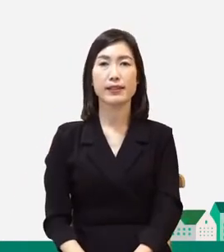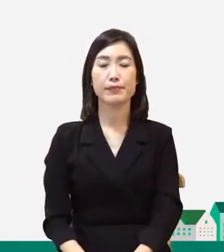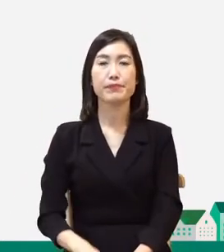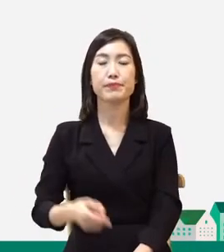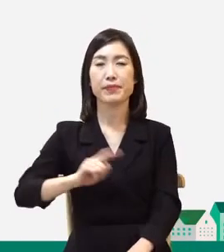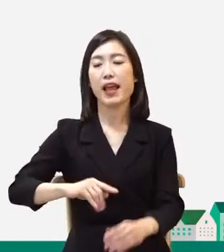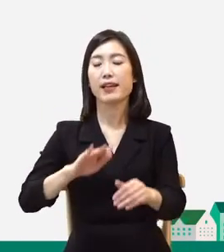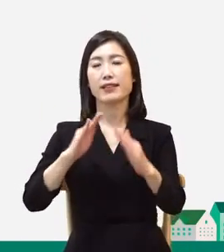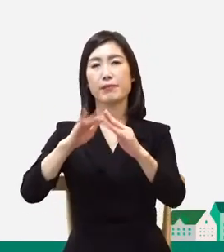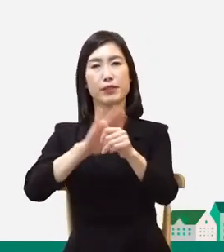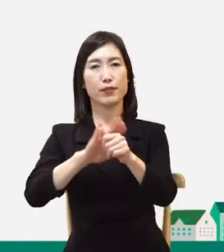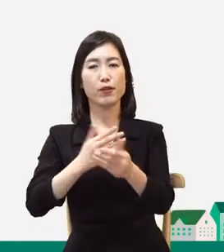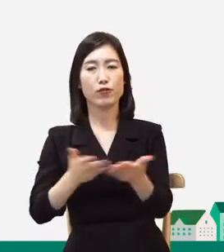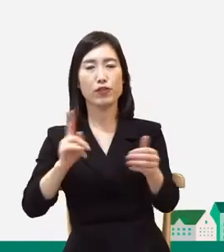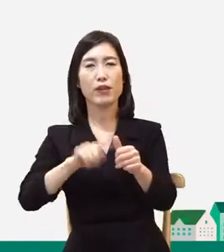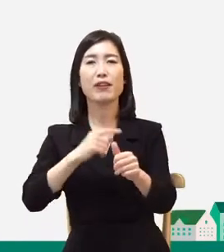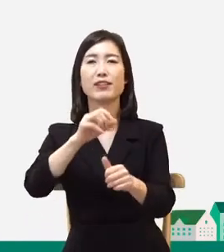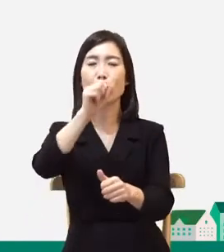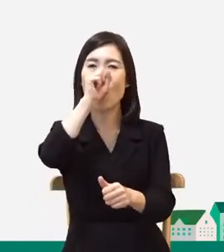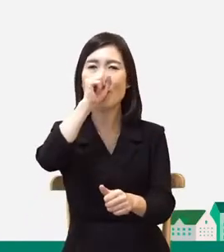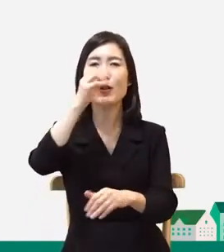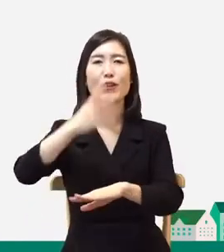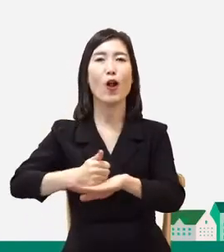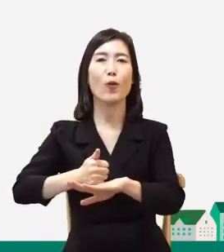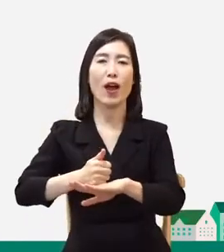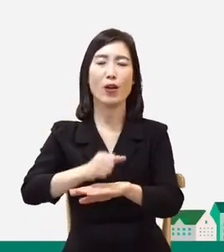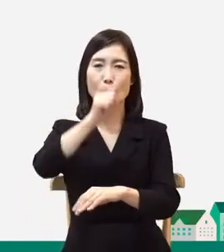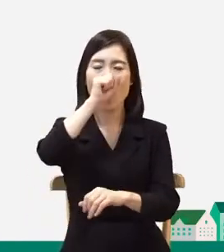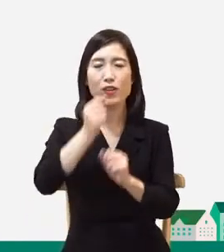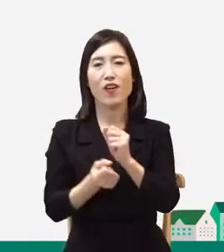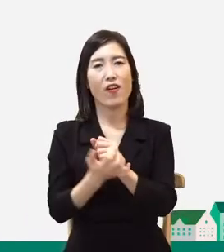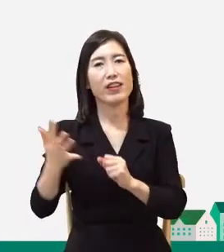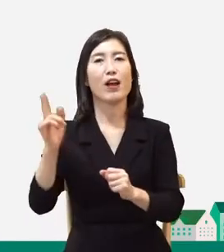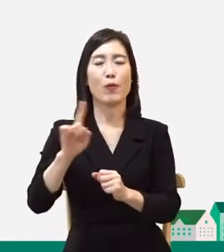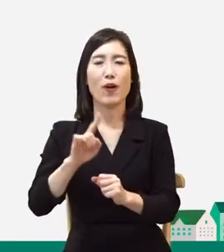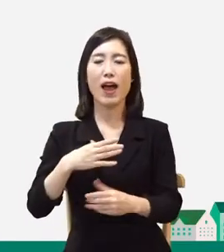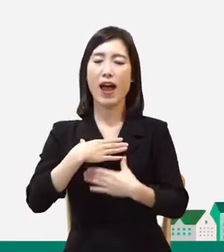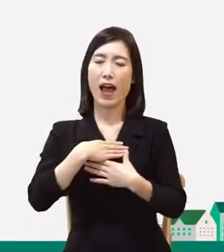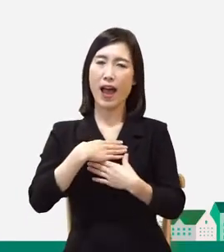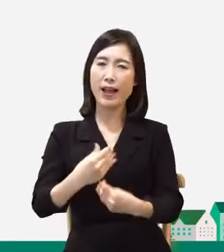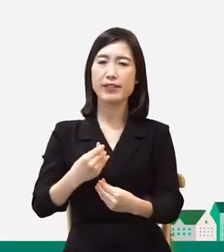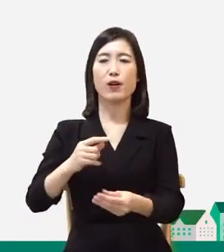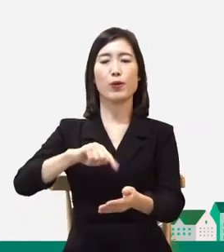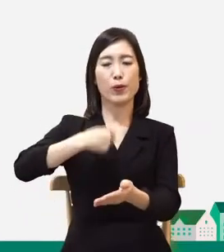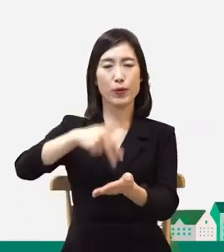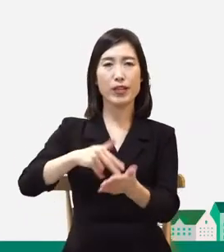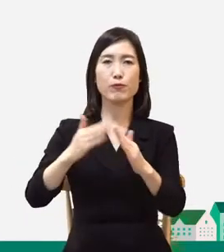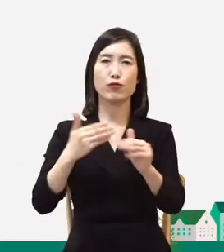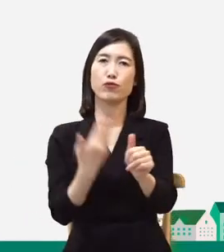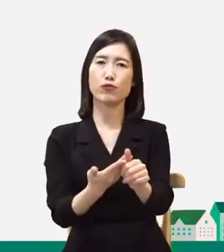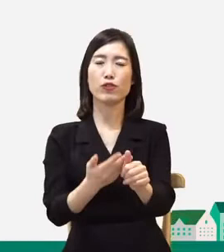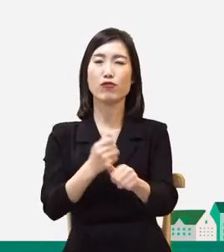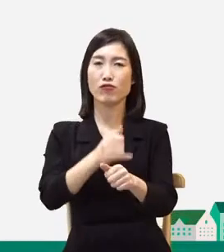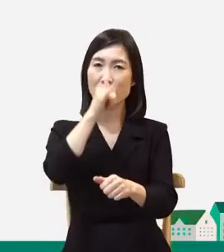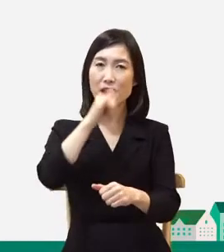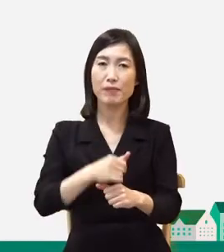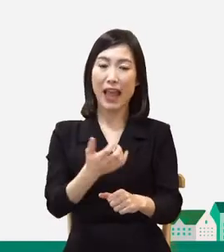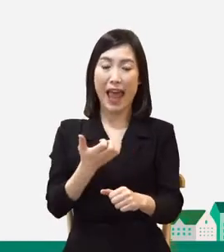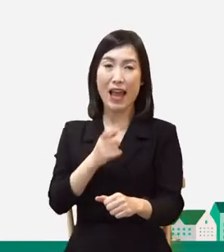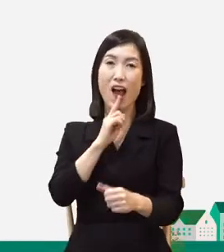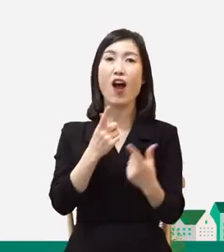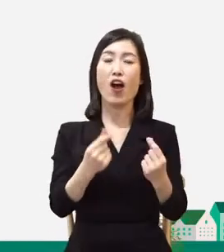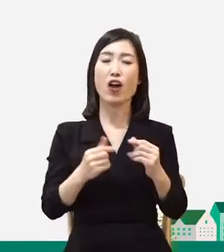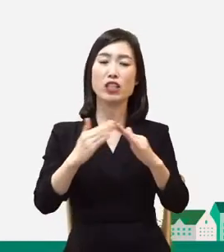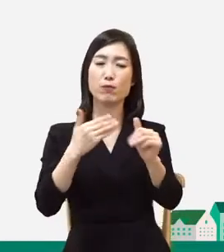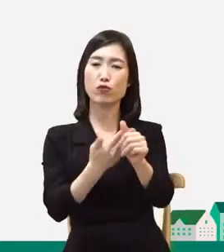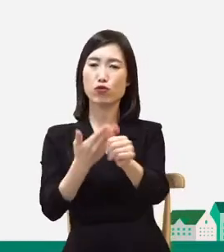다음은 지원주택의 긍정적 효과입니다. 첫 번째, 안정적, 독립적인 주거환경 제공. 앞에서 보셨던